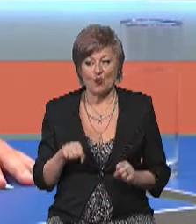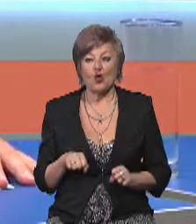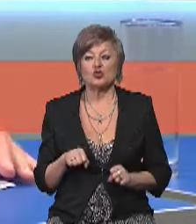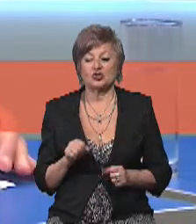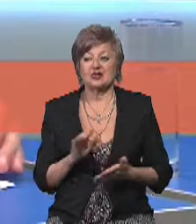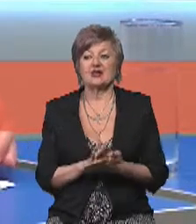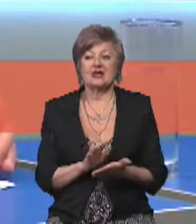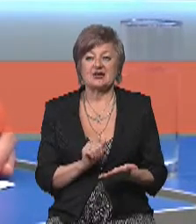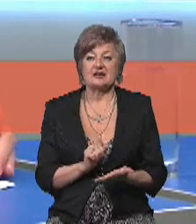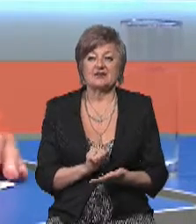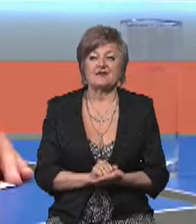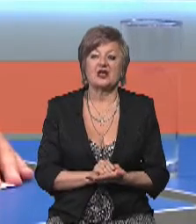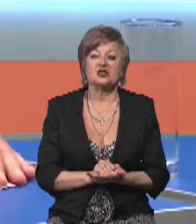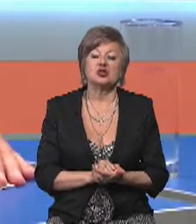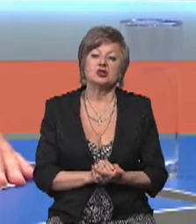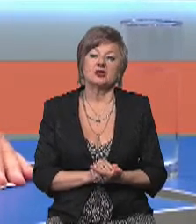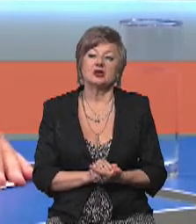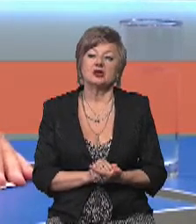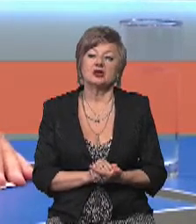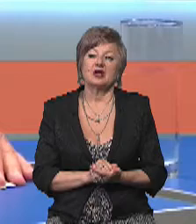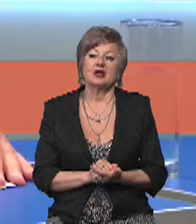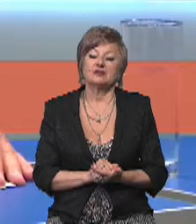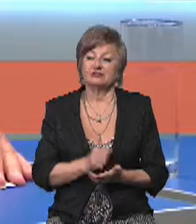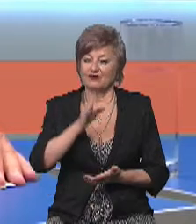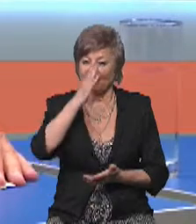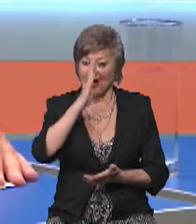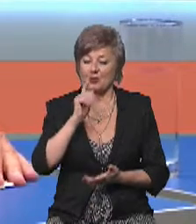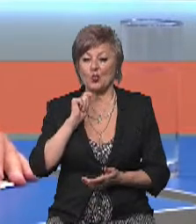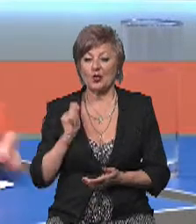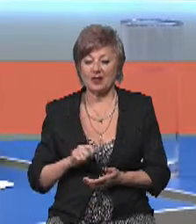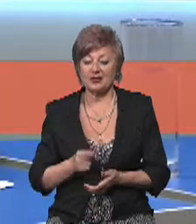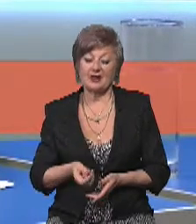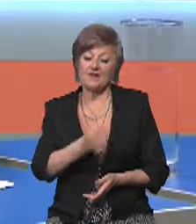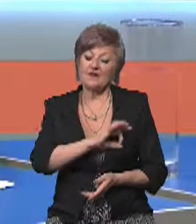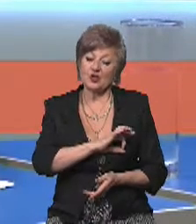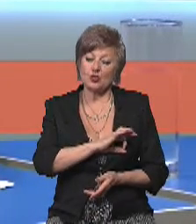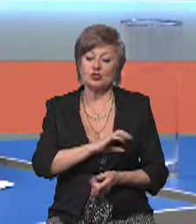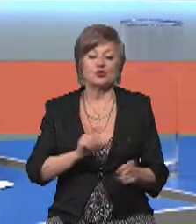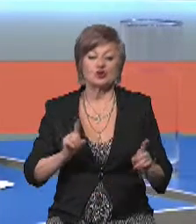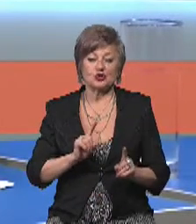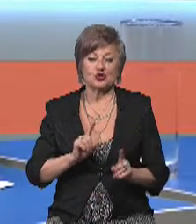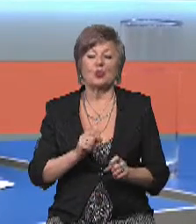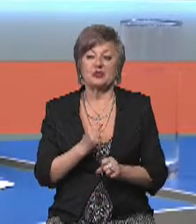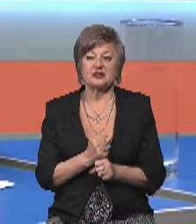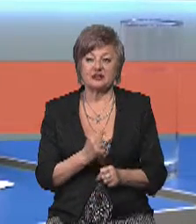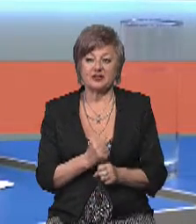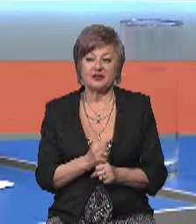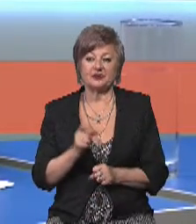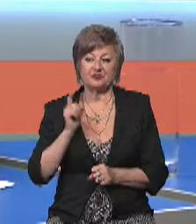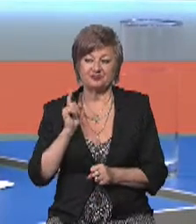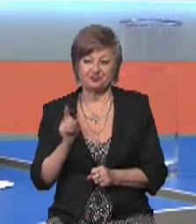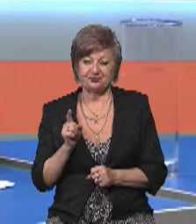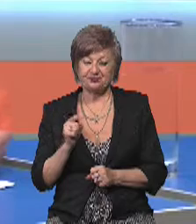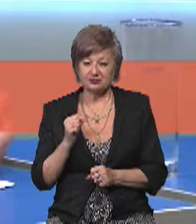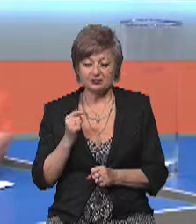назвати, скажімо так, недругами України, використані для того, щоб сформувати отой